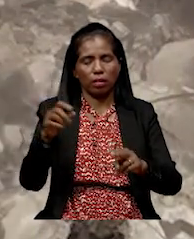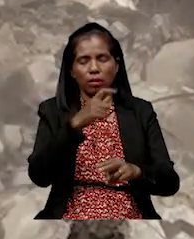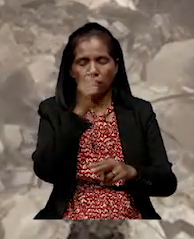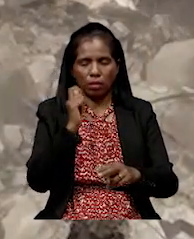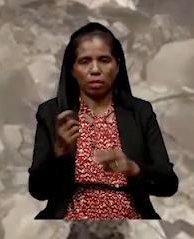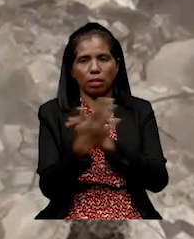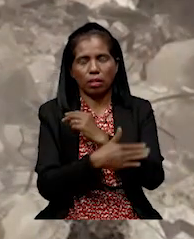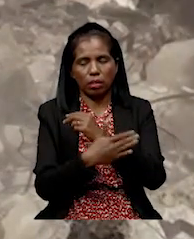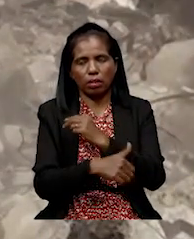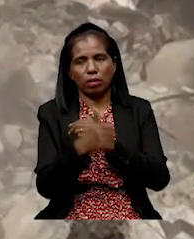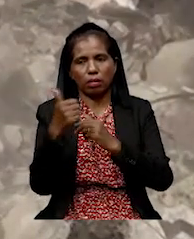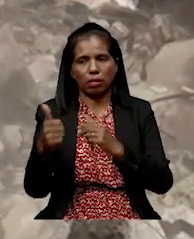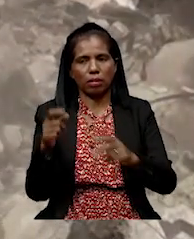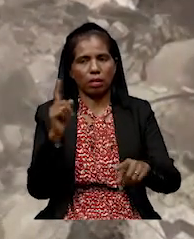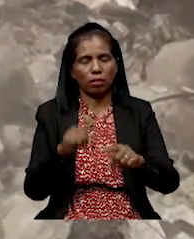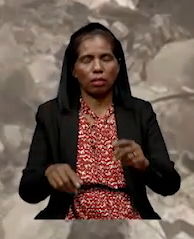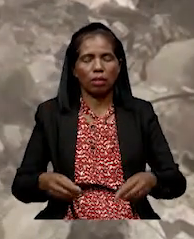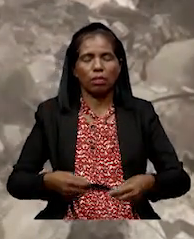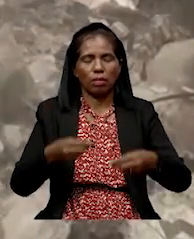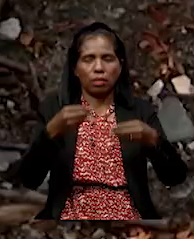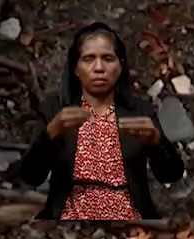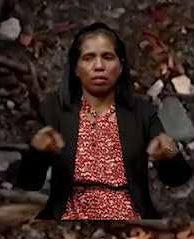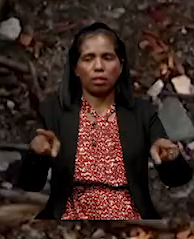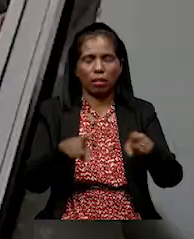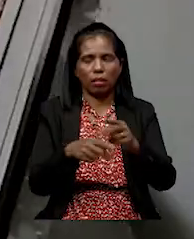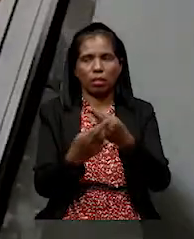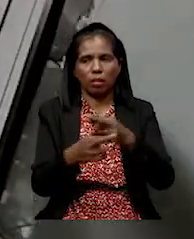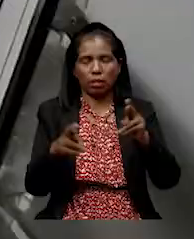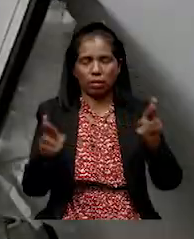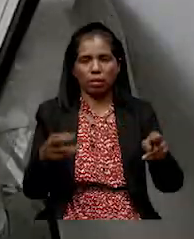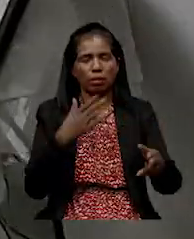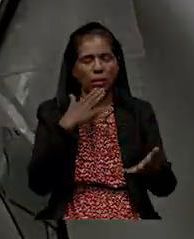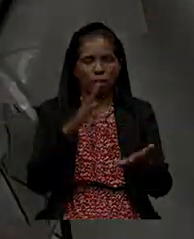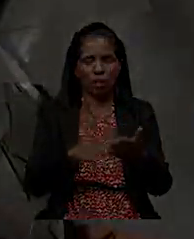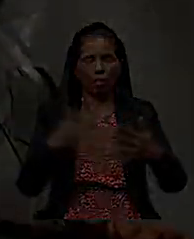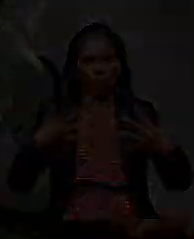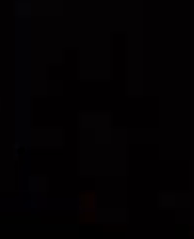саун оцидентал резіта ату фо демі саун не, нуда результату не бе ла діак ба фуну.